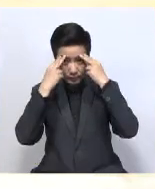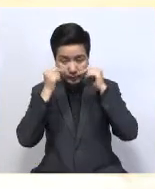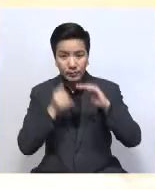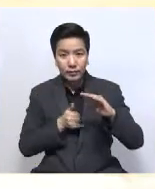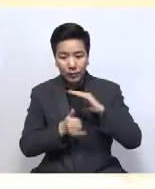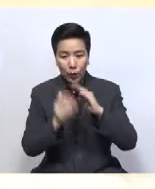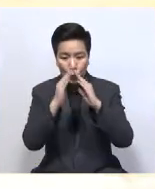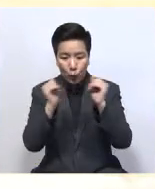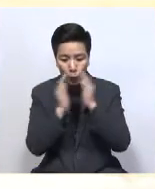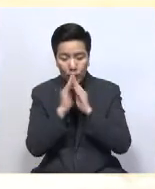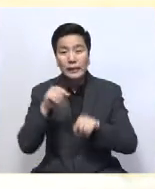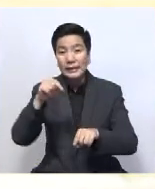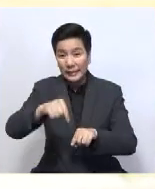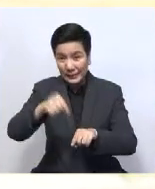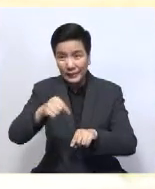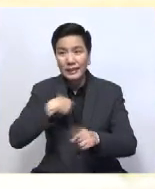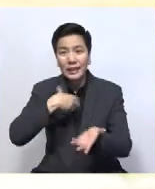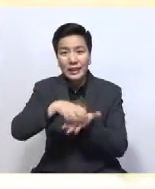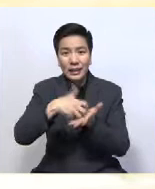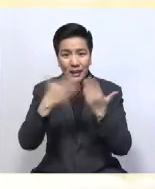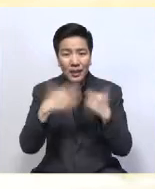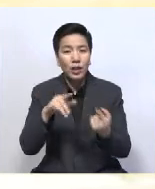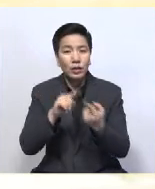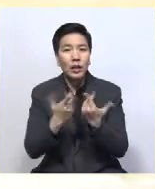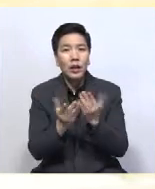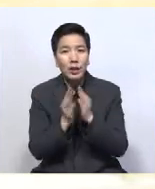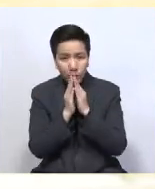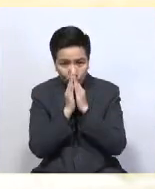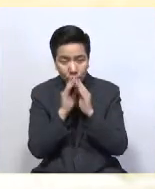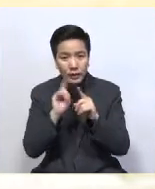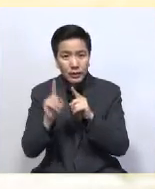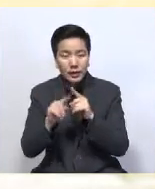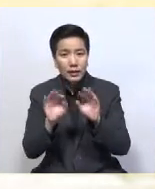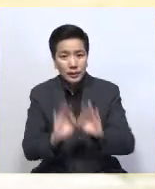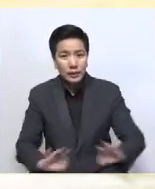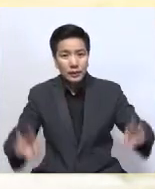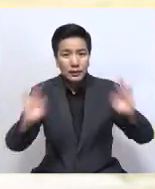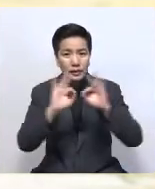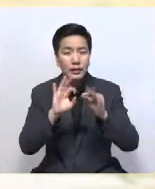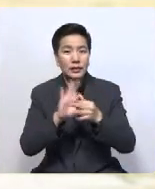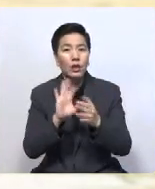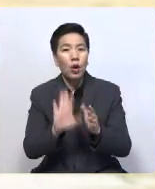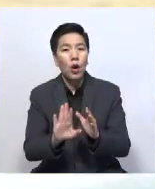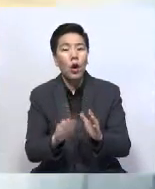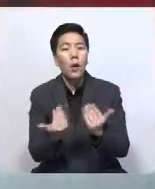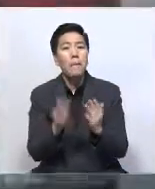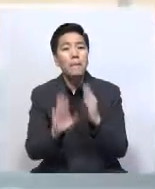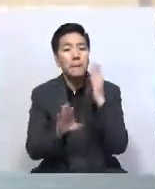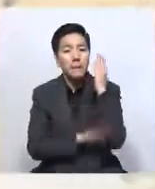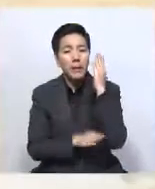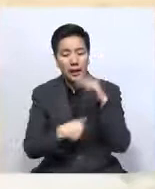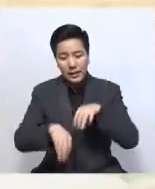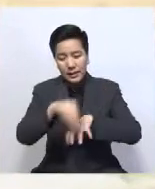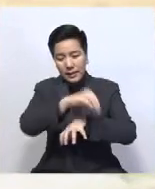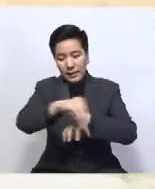ะไปที่วัดทรายขาวนะคะแล้วก็เพื่อสักการะสิ่งศักดิ์สิทธิ์คู่บ้านคู่เมืองของชาวอำเภอโคกโพแล้วก็พื้นที่